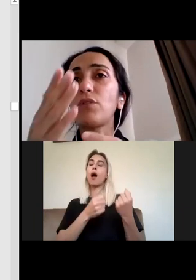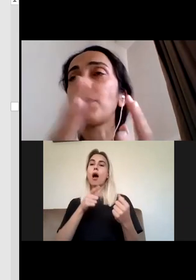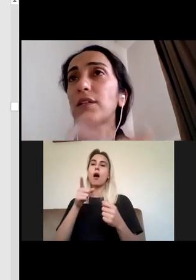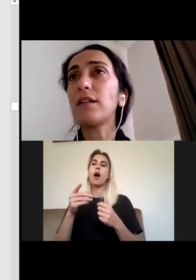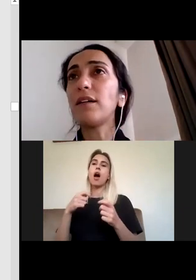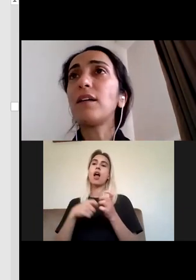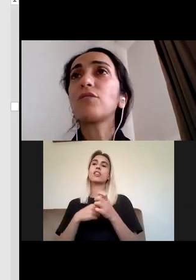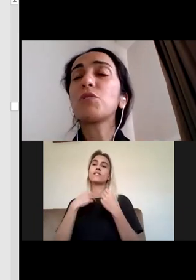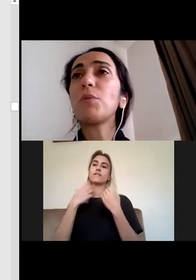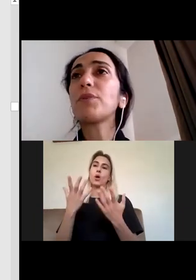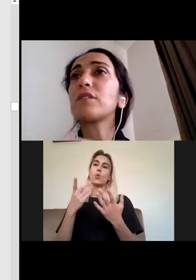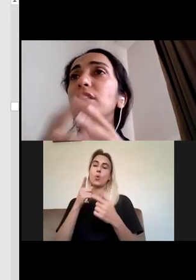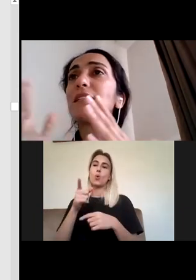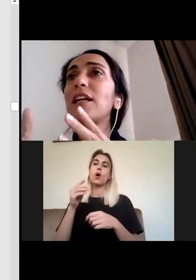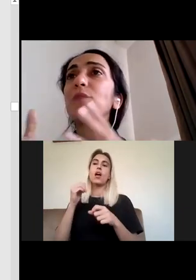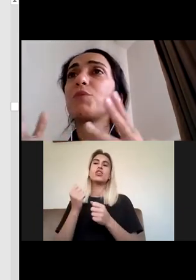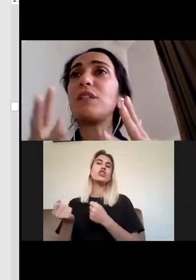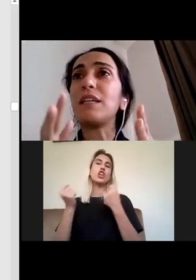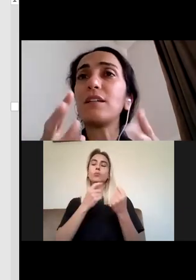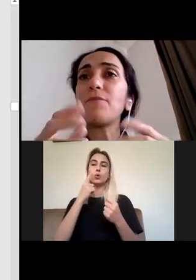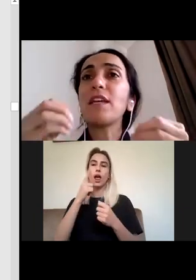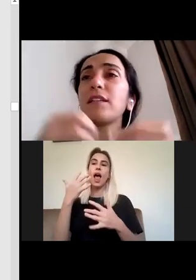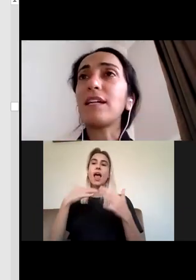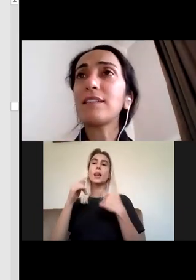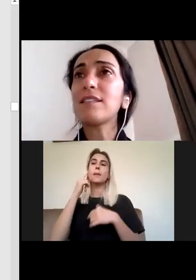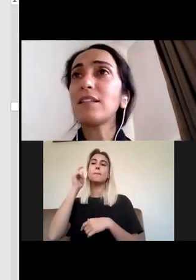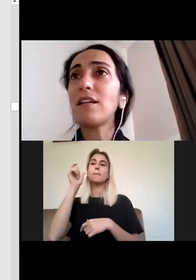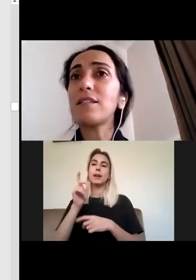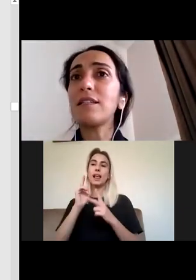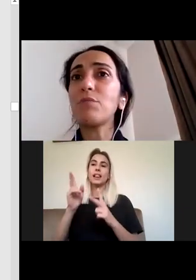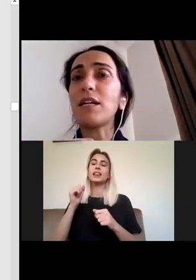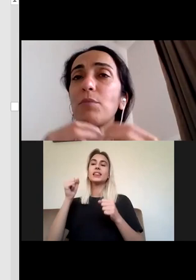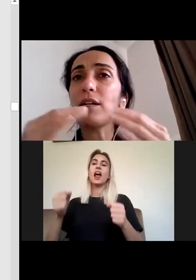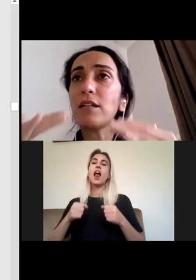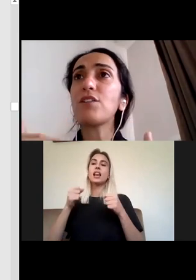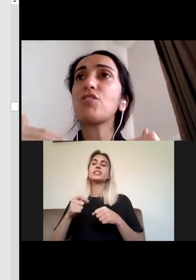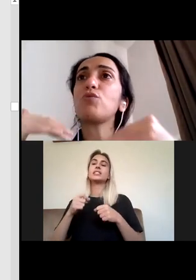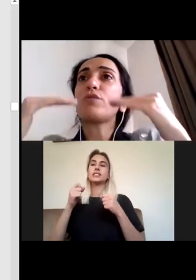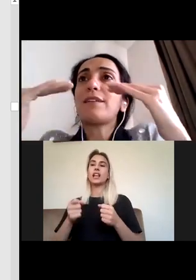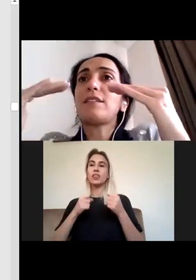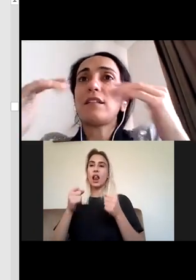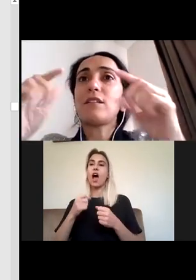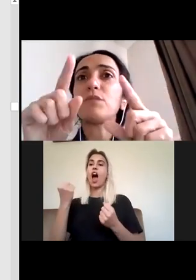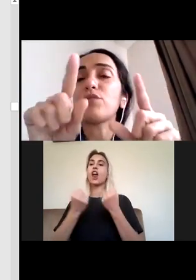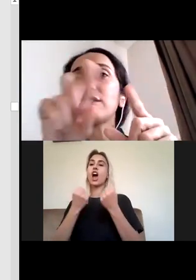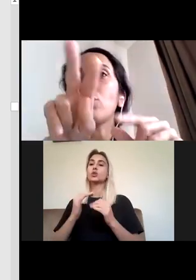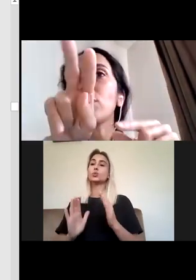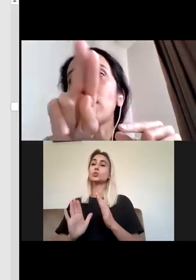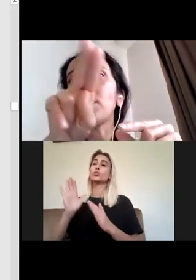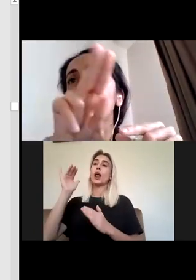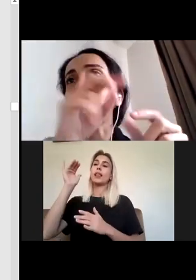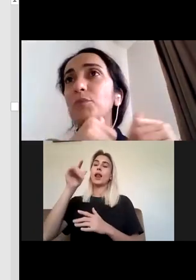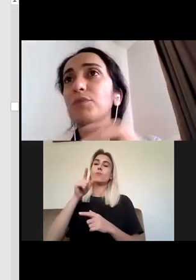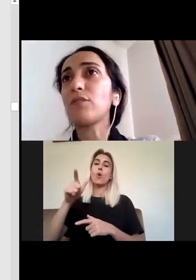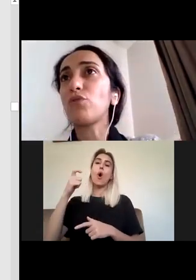Türkiye bu aparata. Taşıma aparatı engelli bir bireyi tekerlekli sandalyesiyle beraber araca yükselterek, bakın bu zaten özel